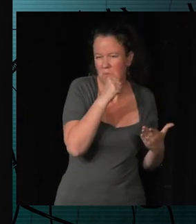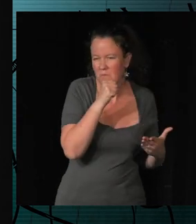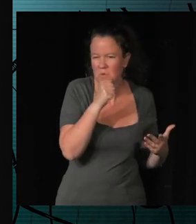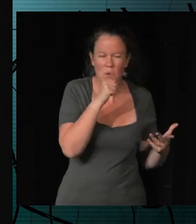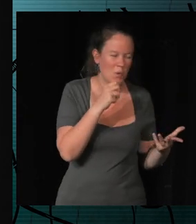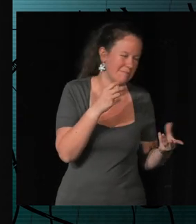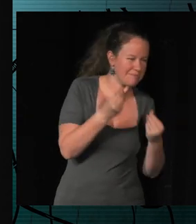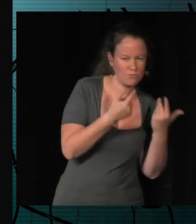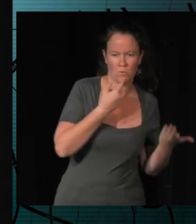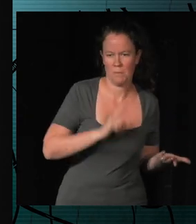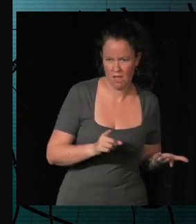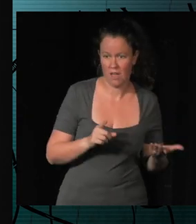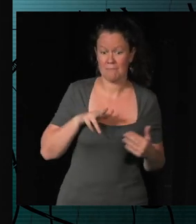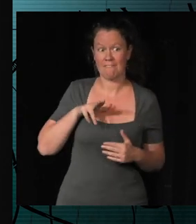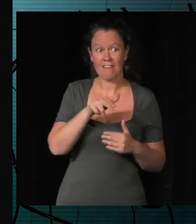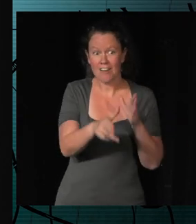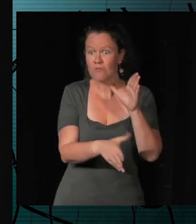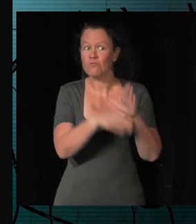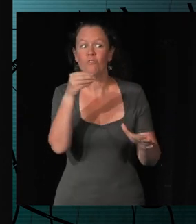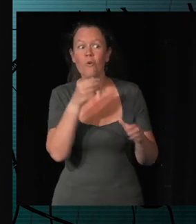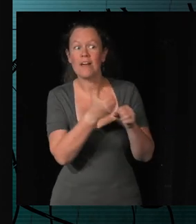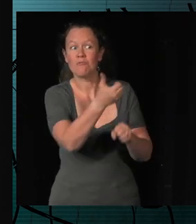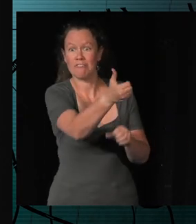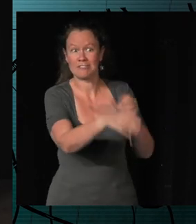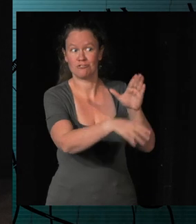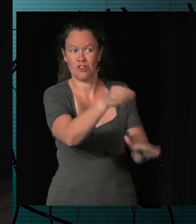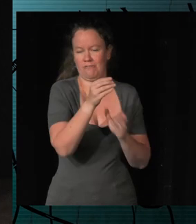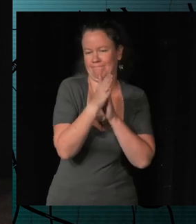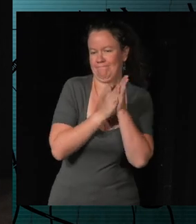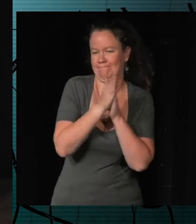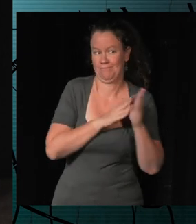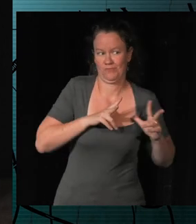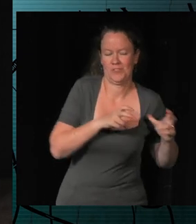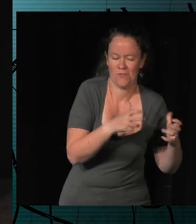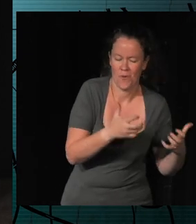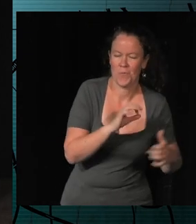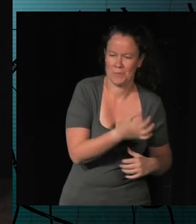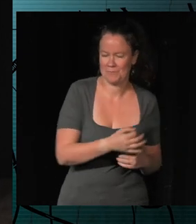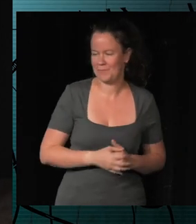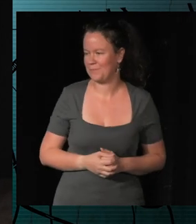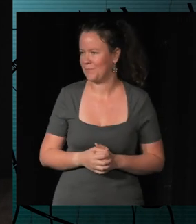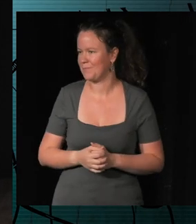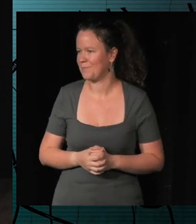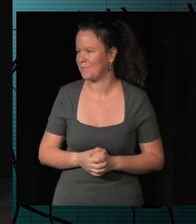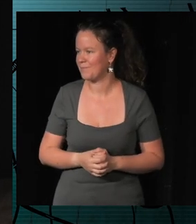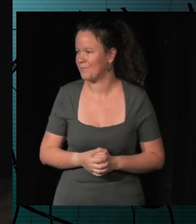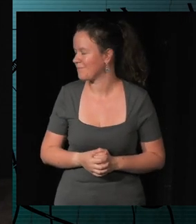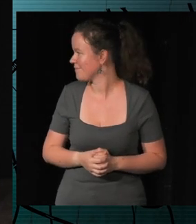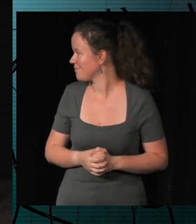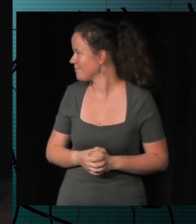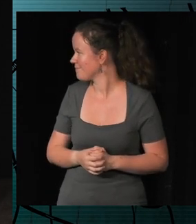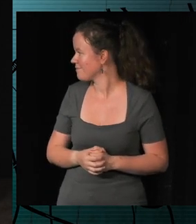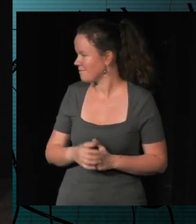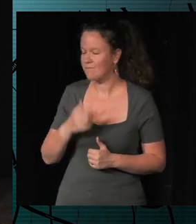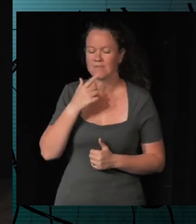grande impatience le remake du 2 du coup ouais pareil et qu'est-ce que j'allais dire oui donc je parlais de Resident